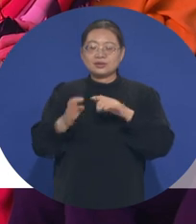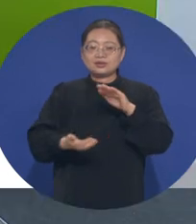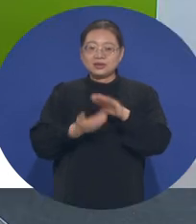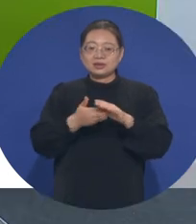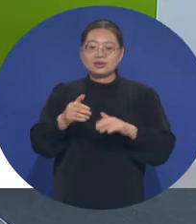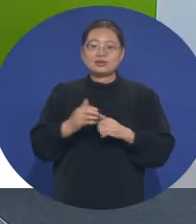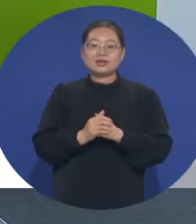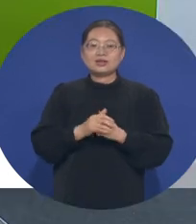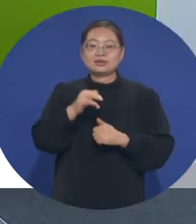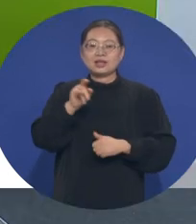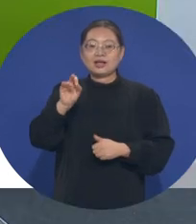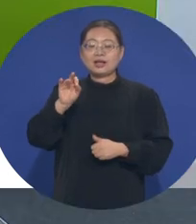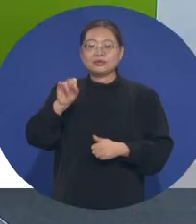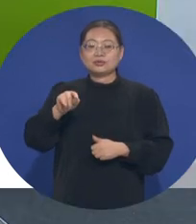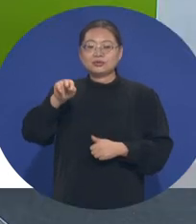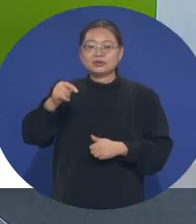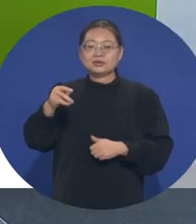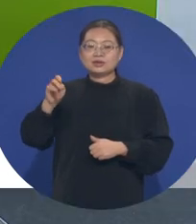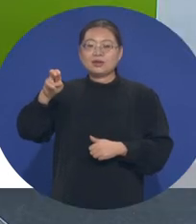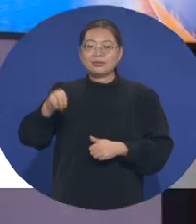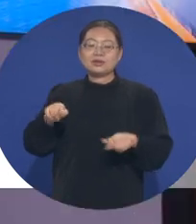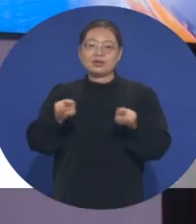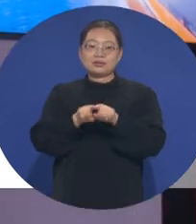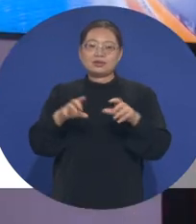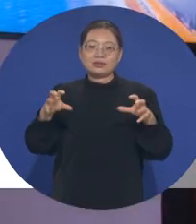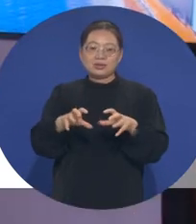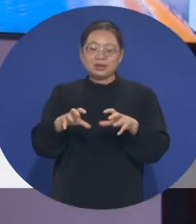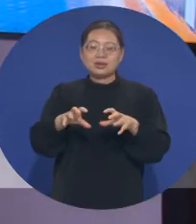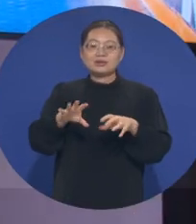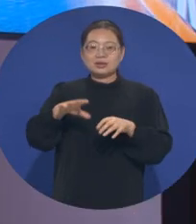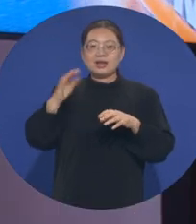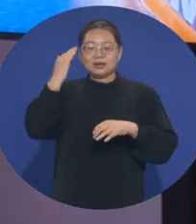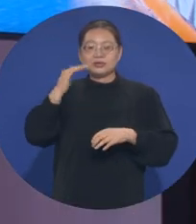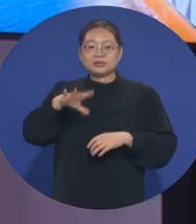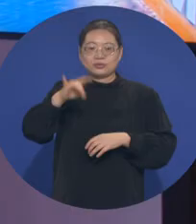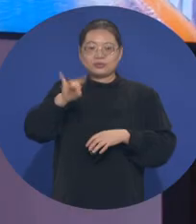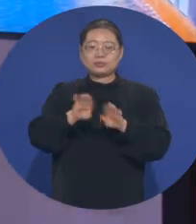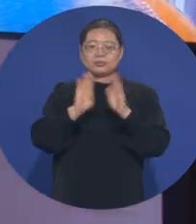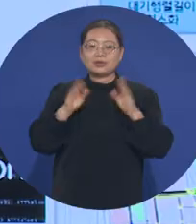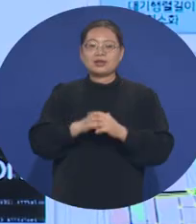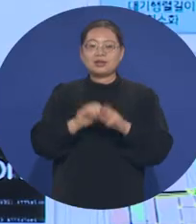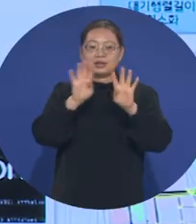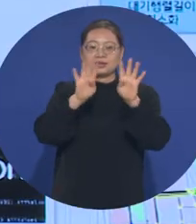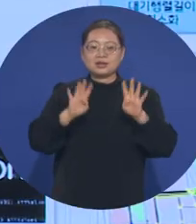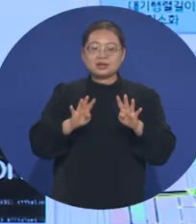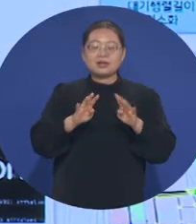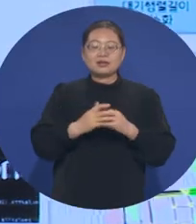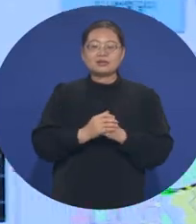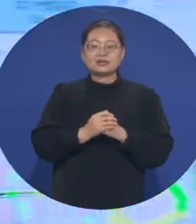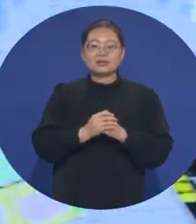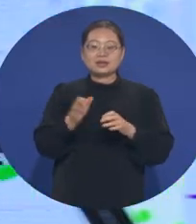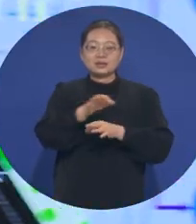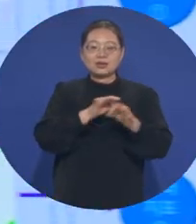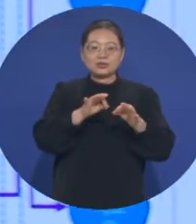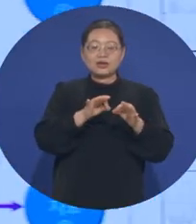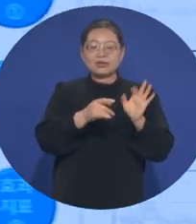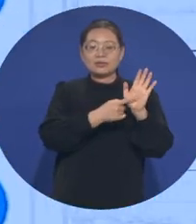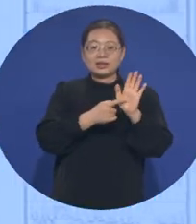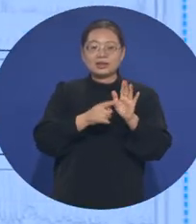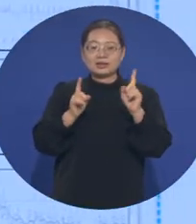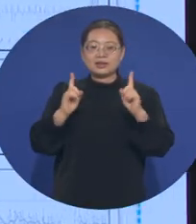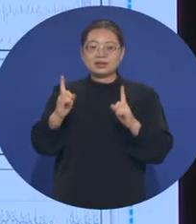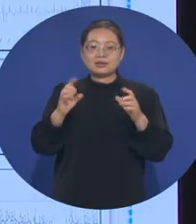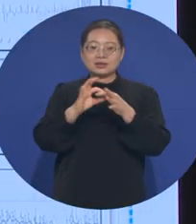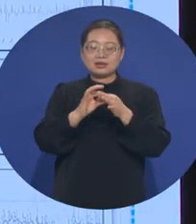스타트업 박람회인 사우스 서밋과 국내 최초로 협업해 기획했습니다 박람회에서는 스타트업들의 경연 전시와 1대일